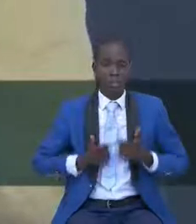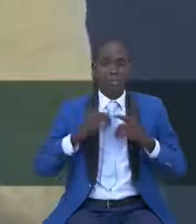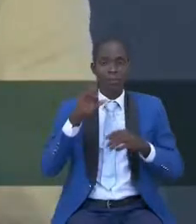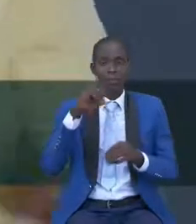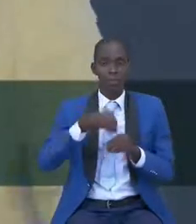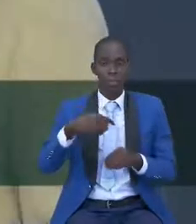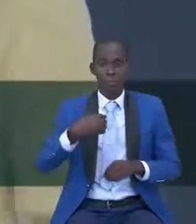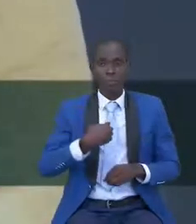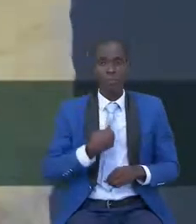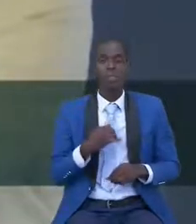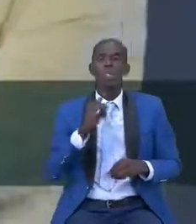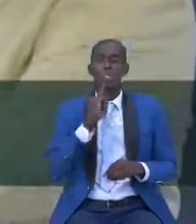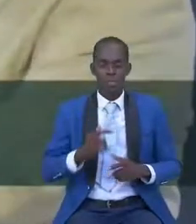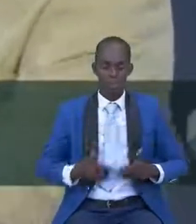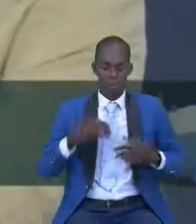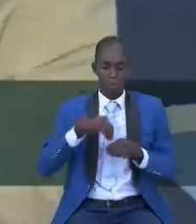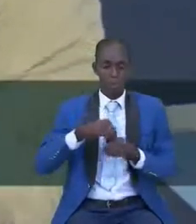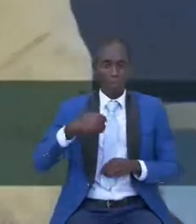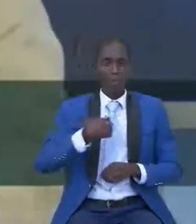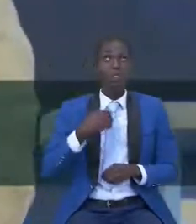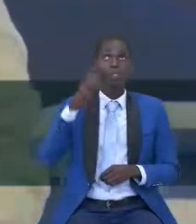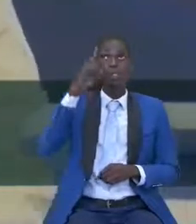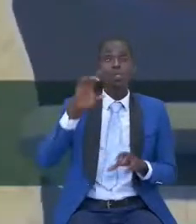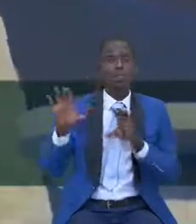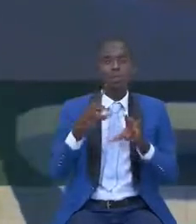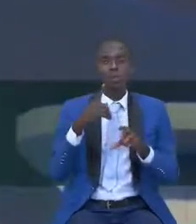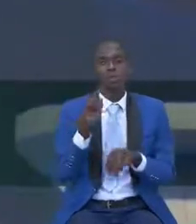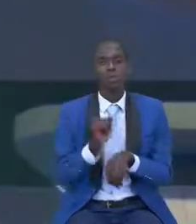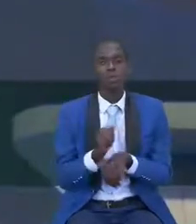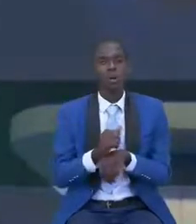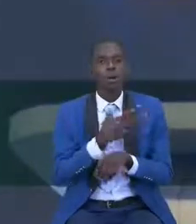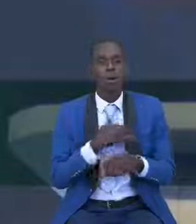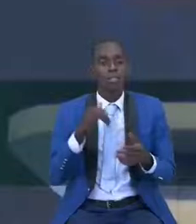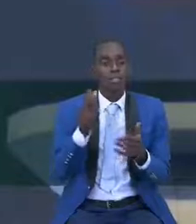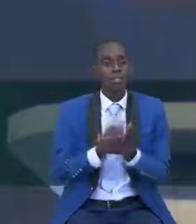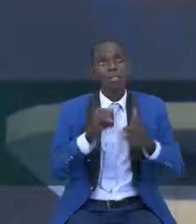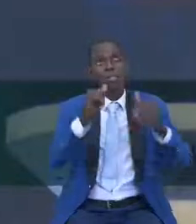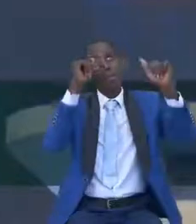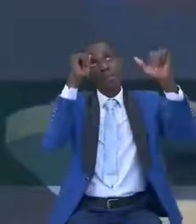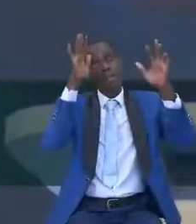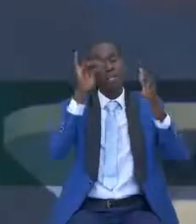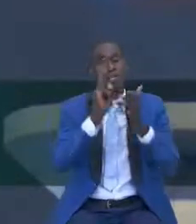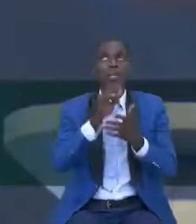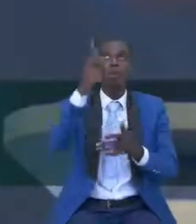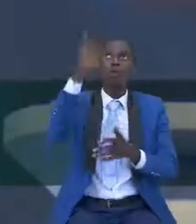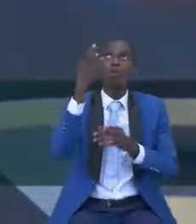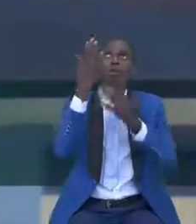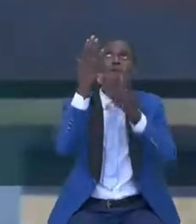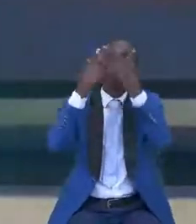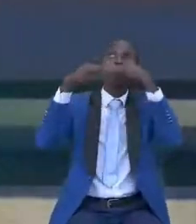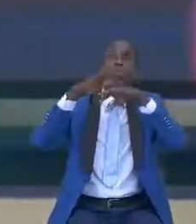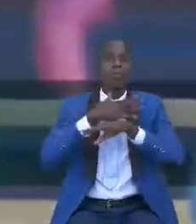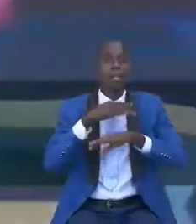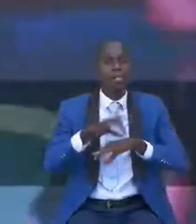Le Père qui demeure en moi, c'est lui. Il est résident en moi. C'est lui qui fait les œuvres. Et